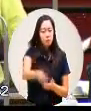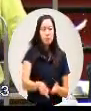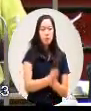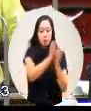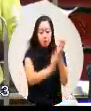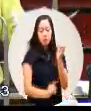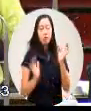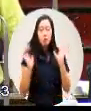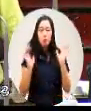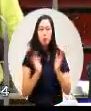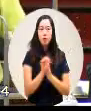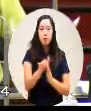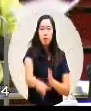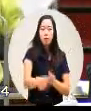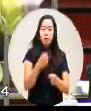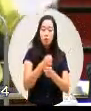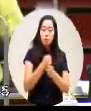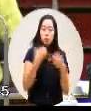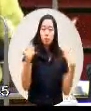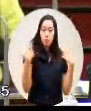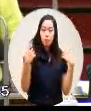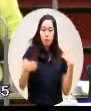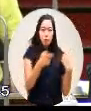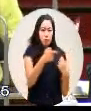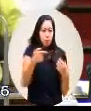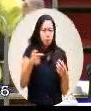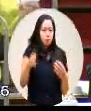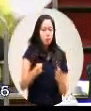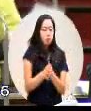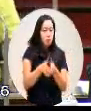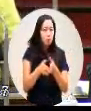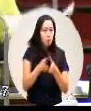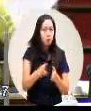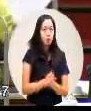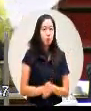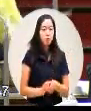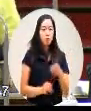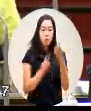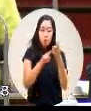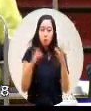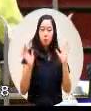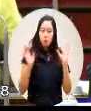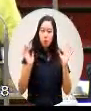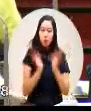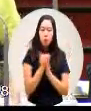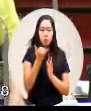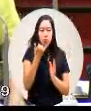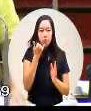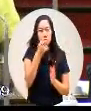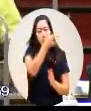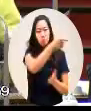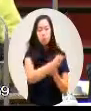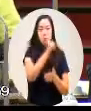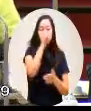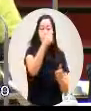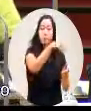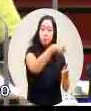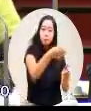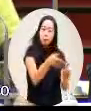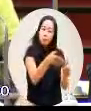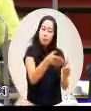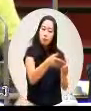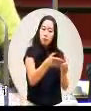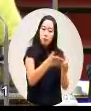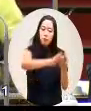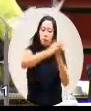单人的职责非常的重要。一个囡仔有可能因为伊好来教育，会当变成社会